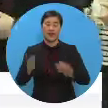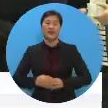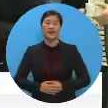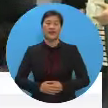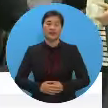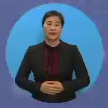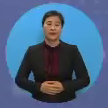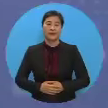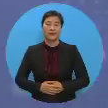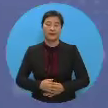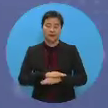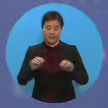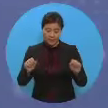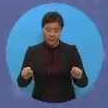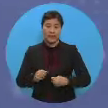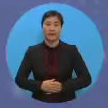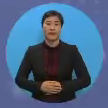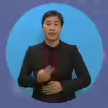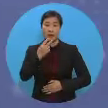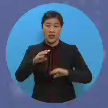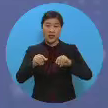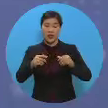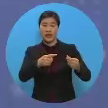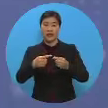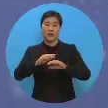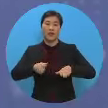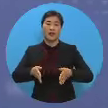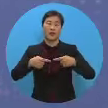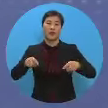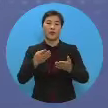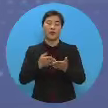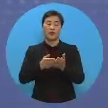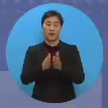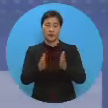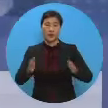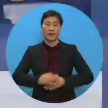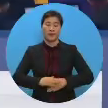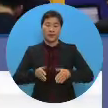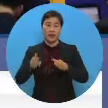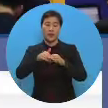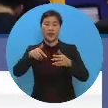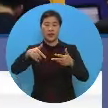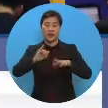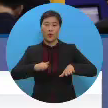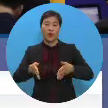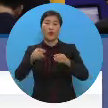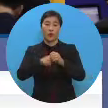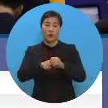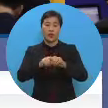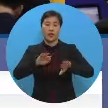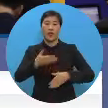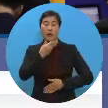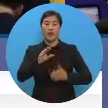있습니다. 여러분 안녕하십니까? 생명의 땅 으뜸전남 도정뉴스입니다. 전라남도는 민선 7기 도정